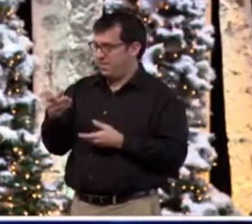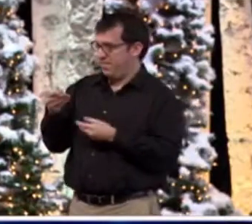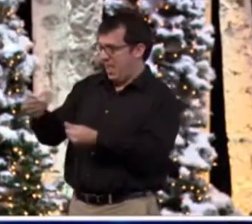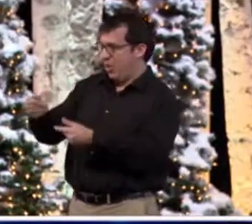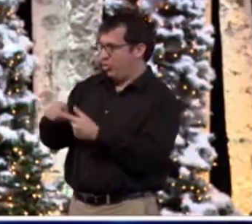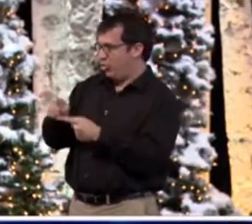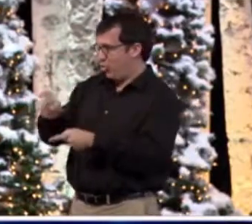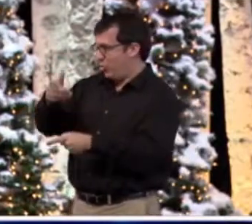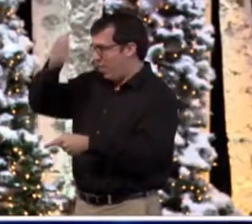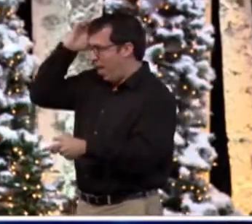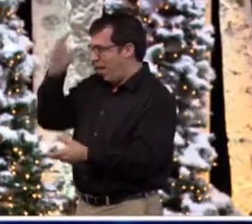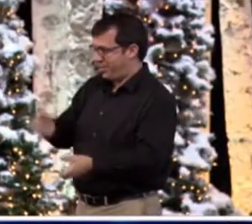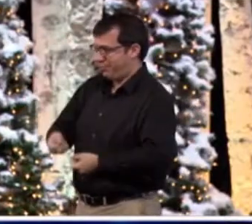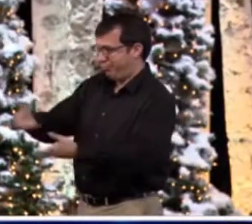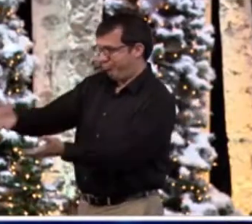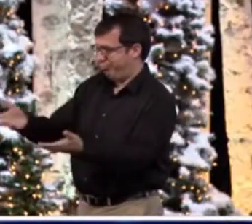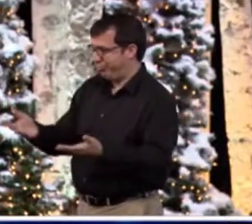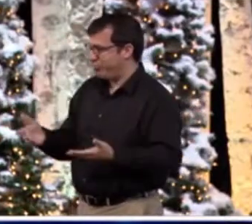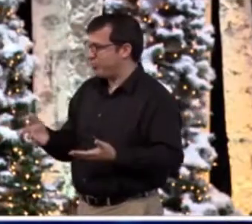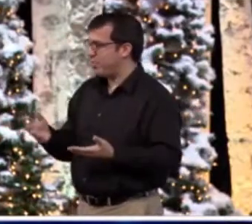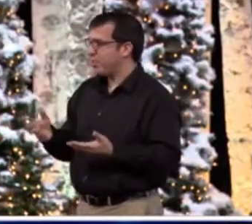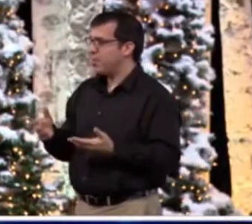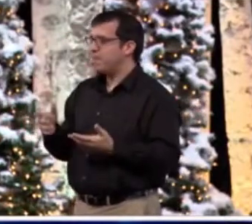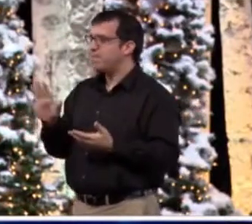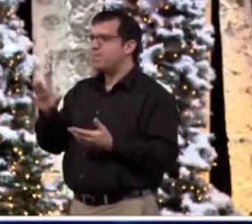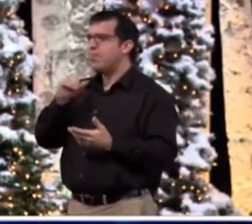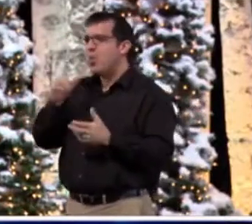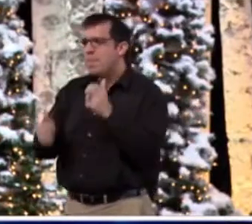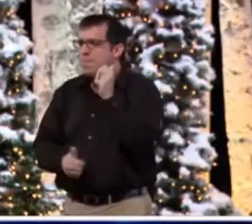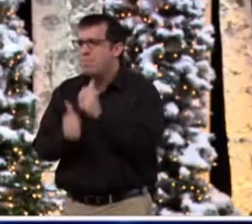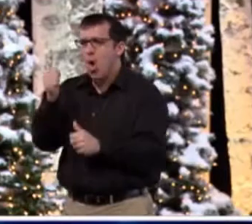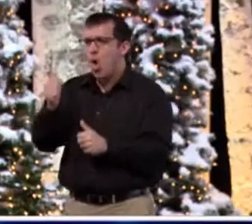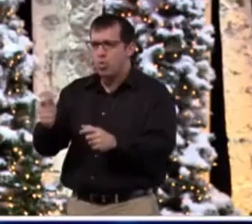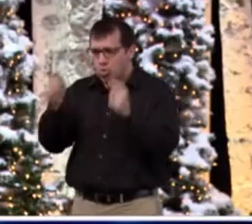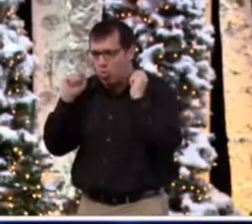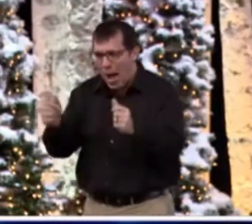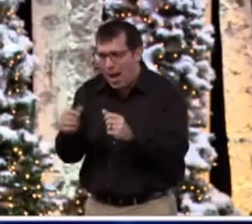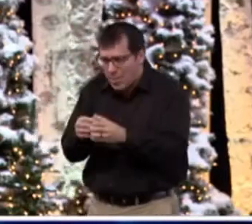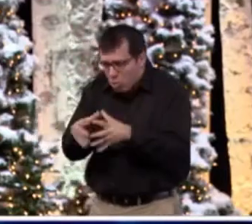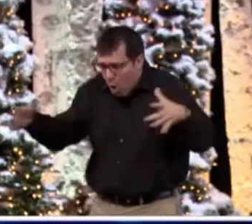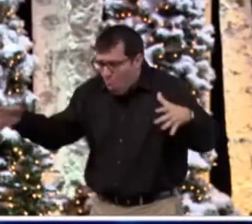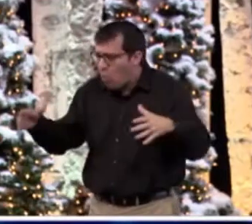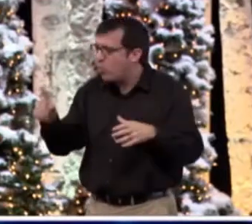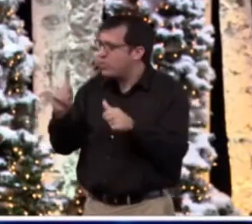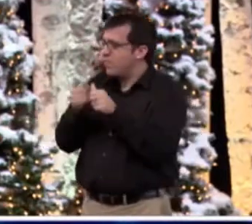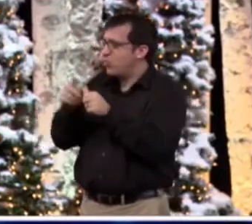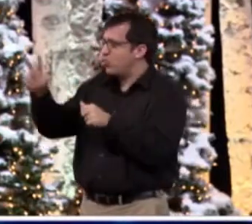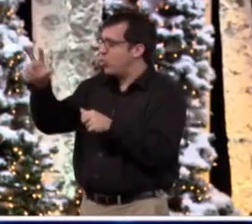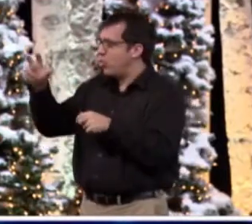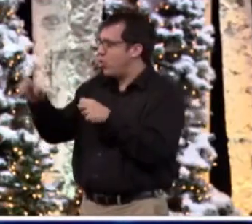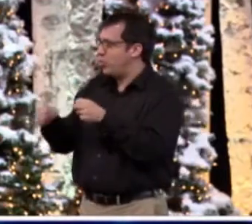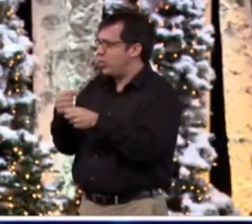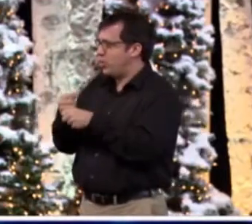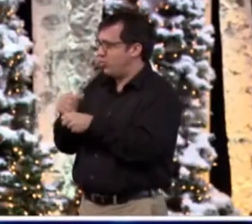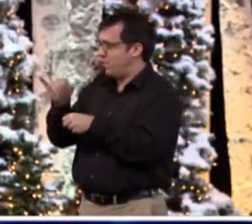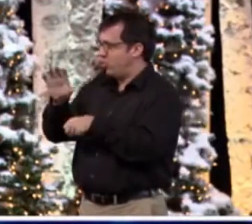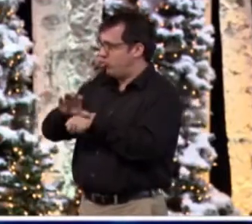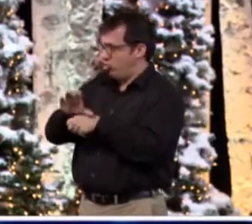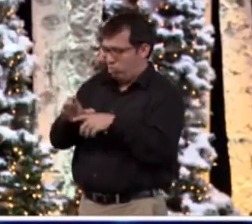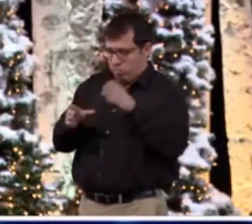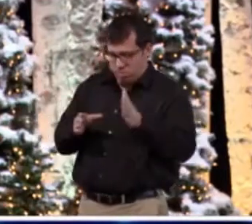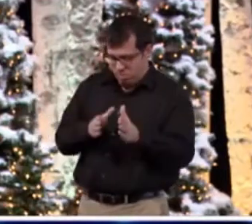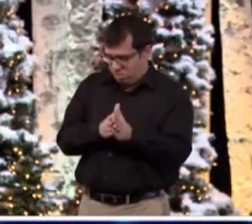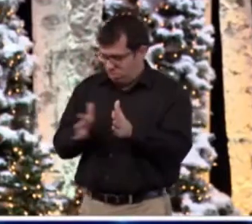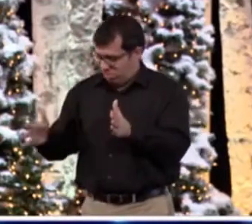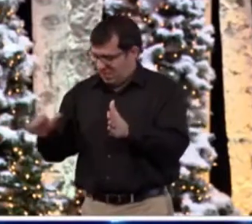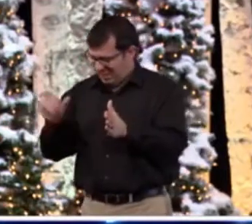बढेको भनेको नै यसको पहिलो 300 हो र त्यो बेलामा मण्डलीहरूका साझा 2 विशेषताहरू